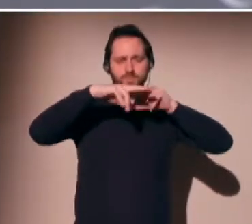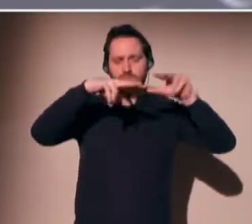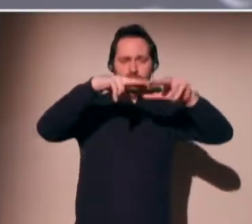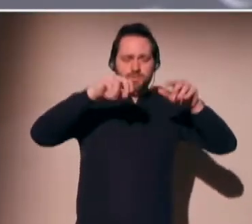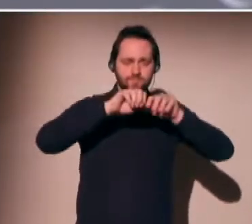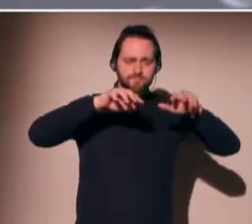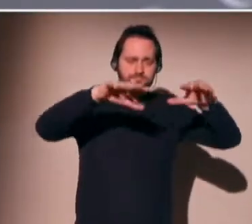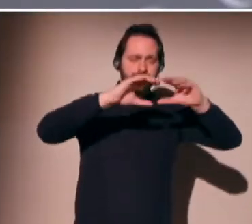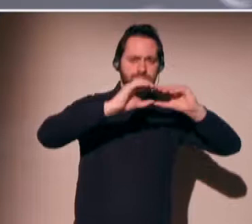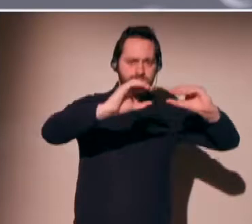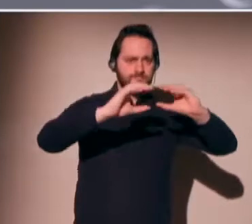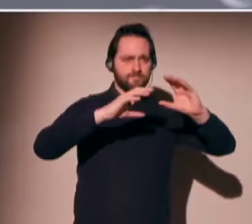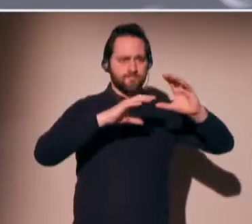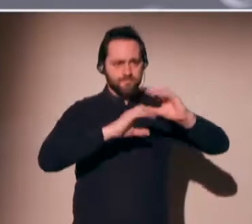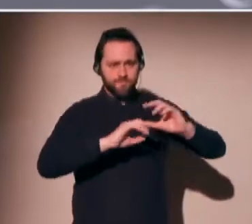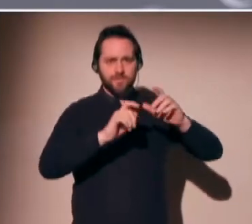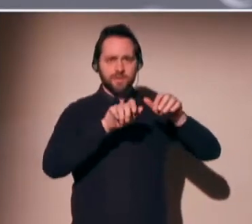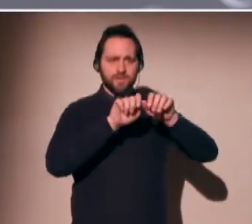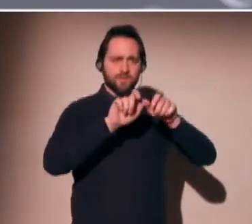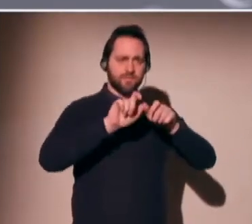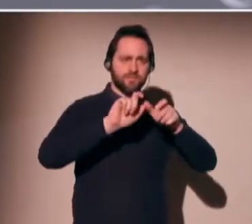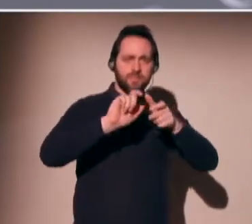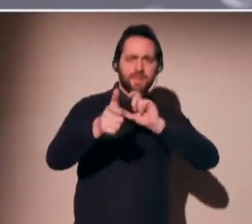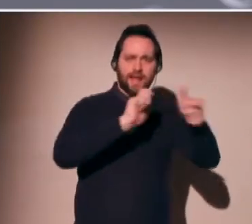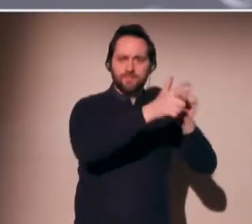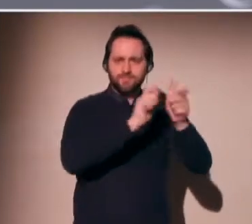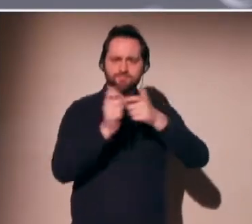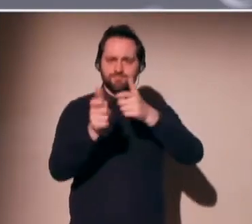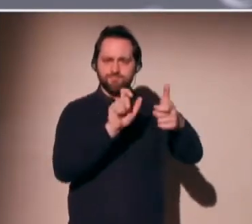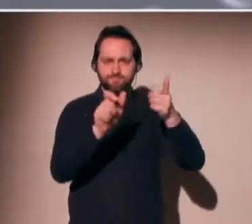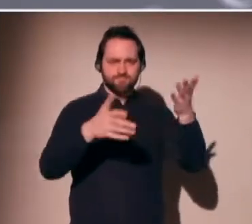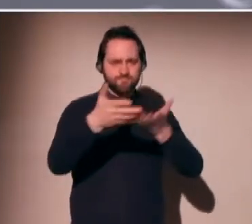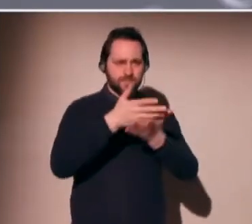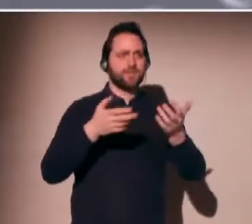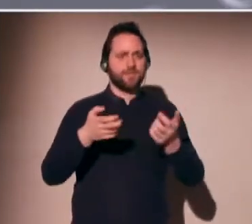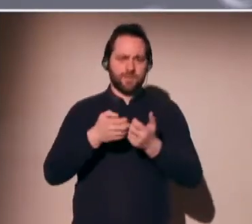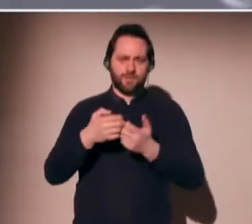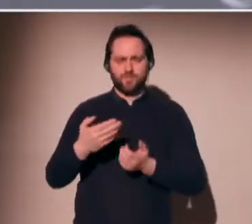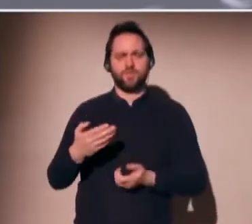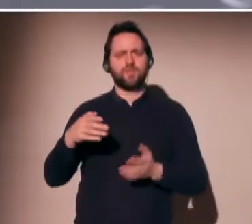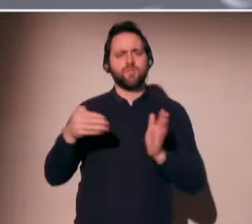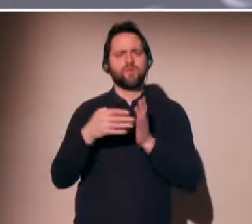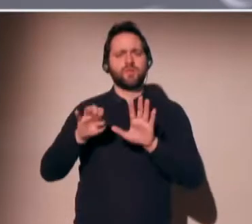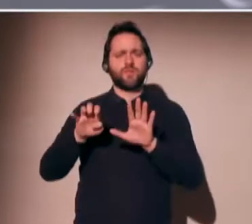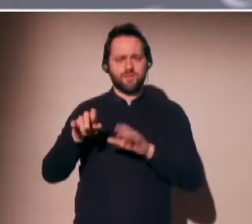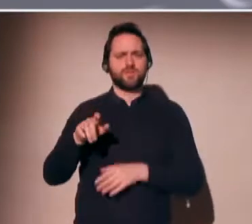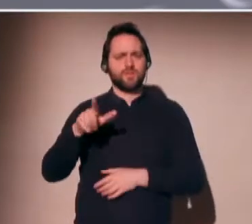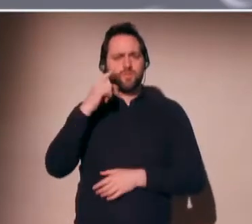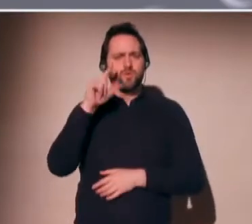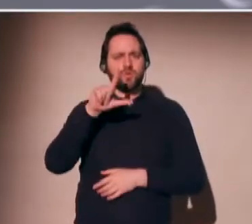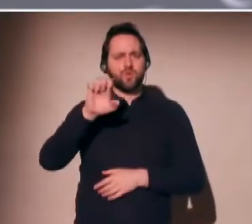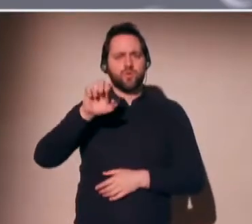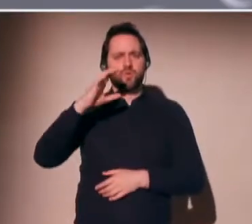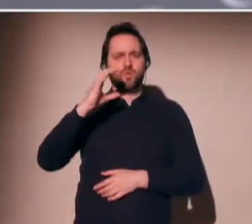a développé au cours des années 90 des structures particulièrement profondes. Et la grande surprise